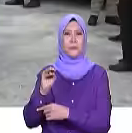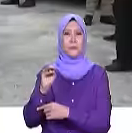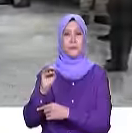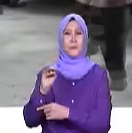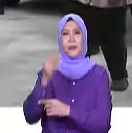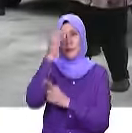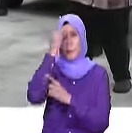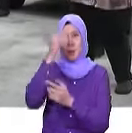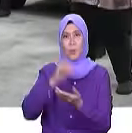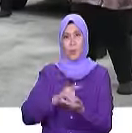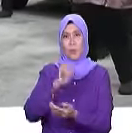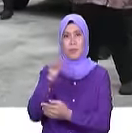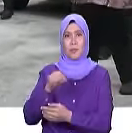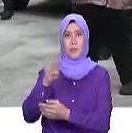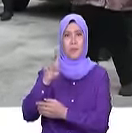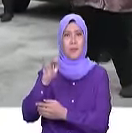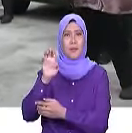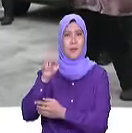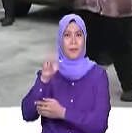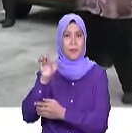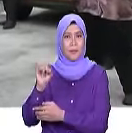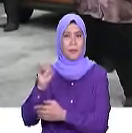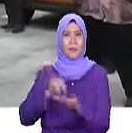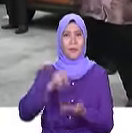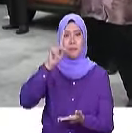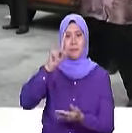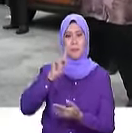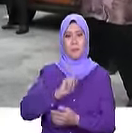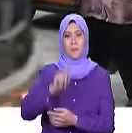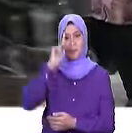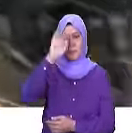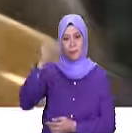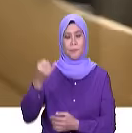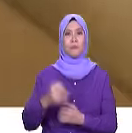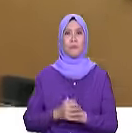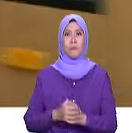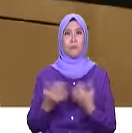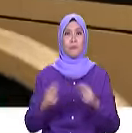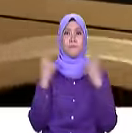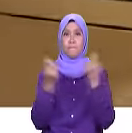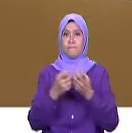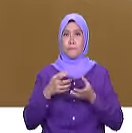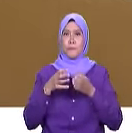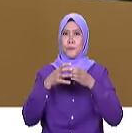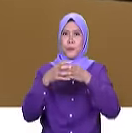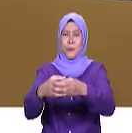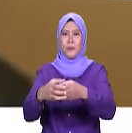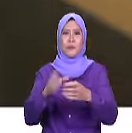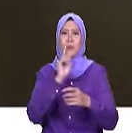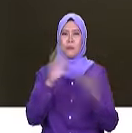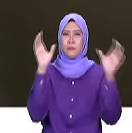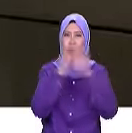Agama, Datuk Dr. Zulkifli Muhammad Al-Bakri di Kompleks Islam Putrajaya. Meski misi kali ini amat mencabar, Mapim